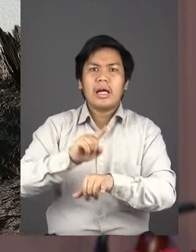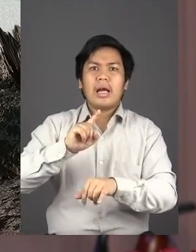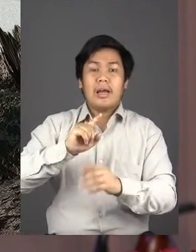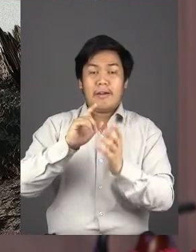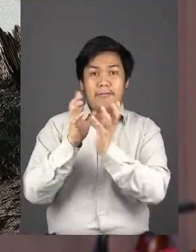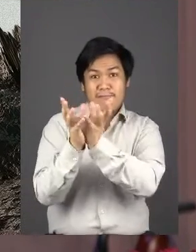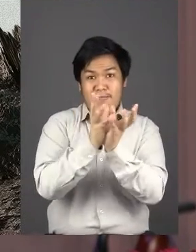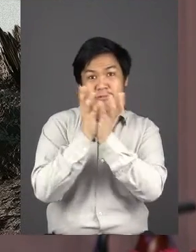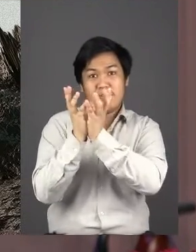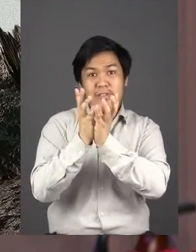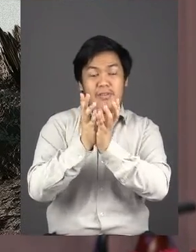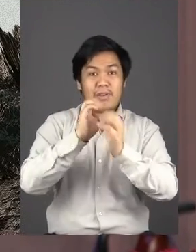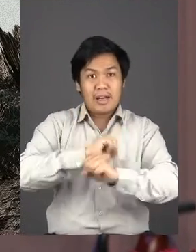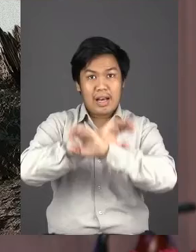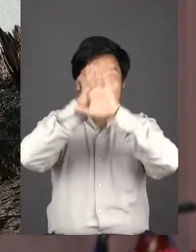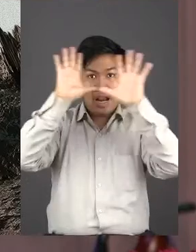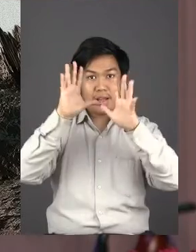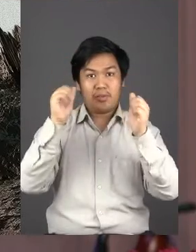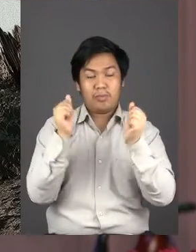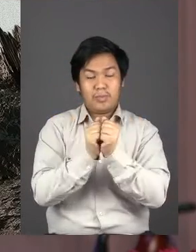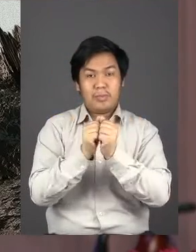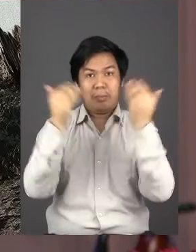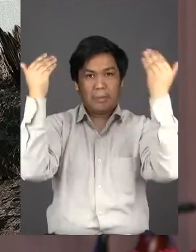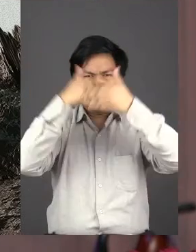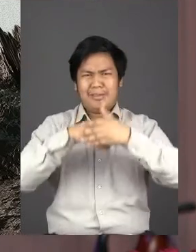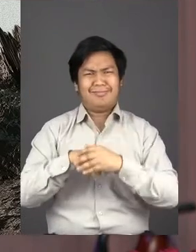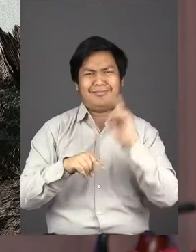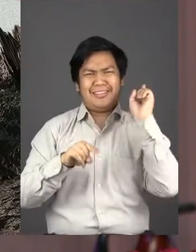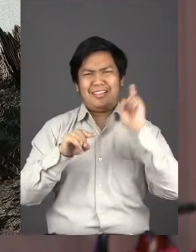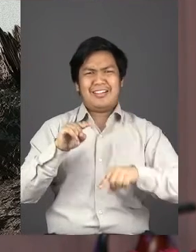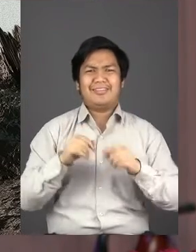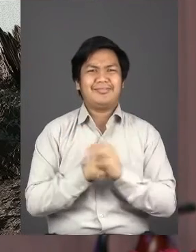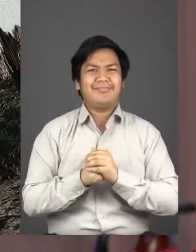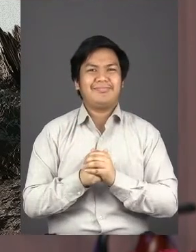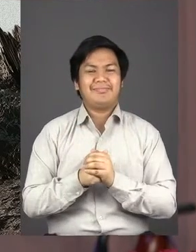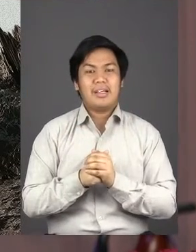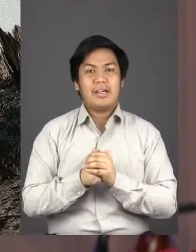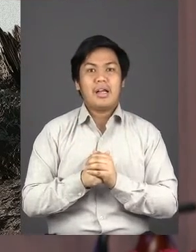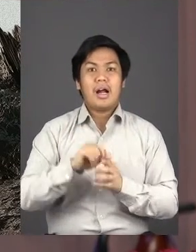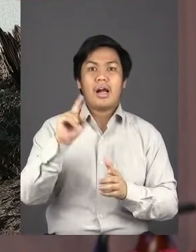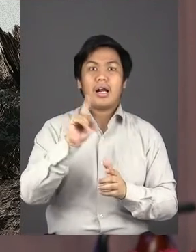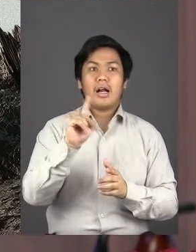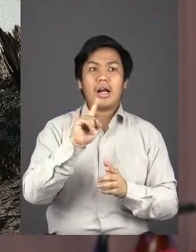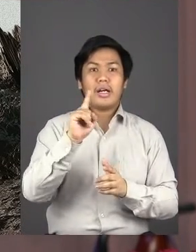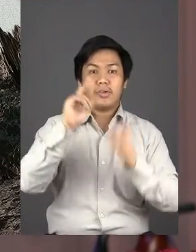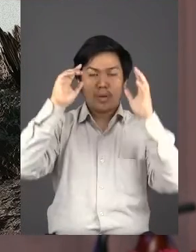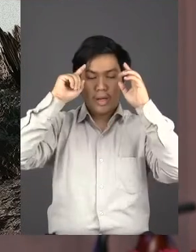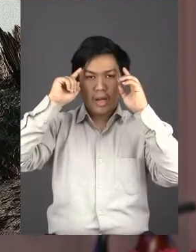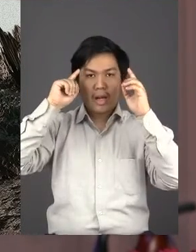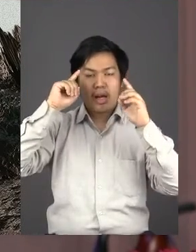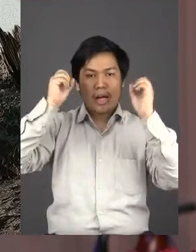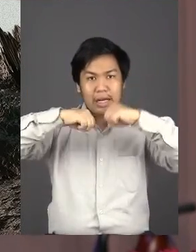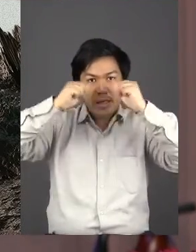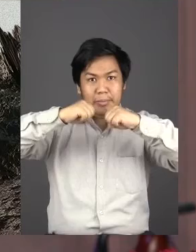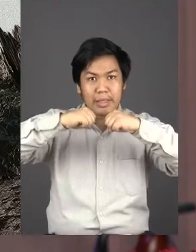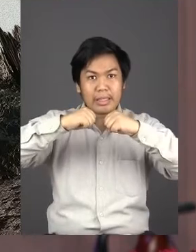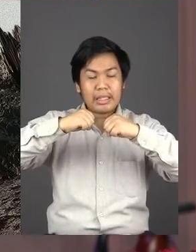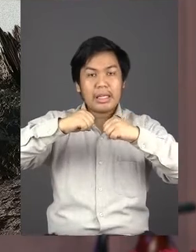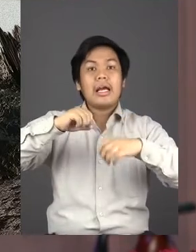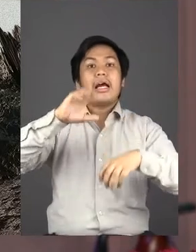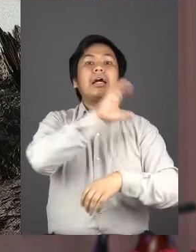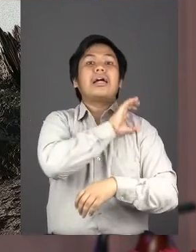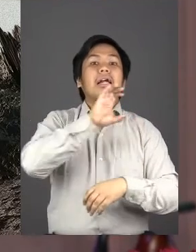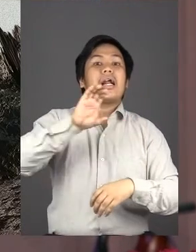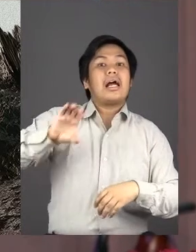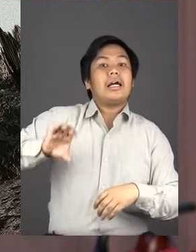light with darkness? Wala po. What accord has Christ